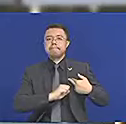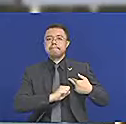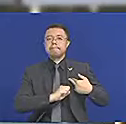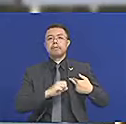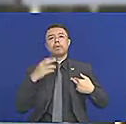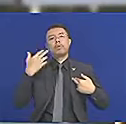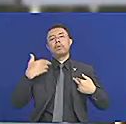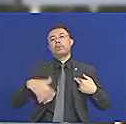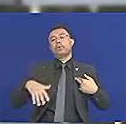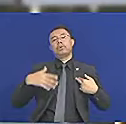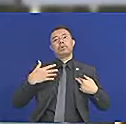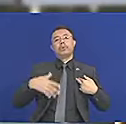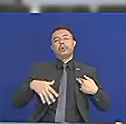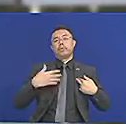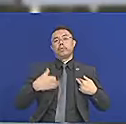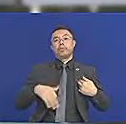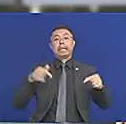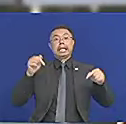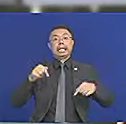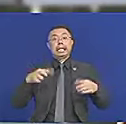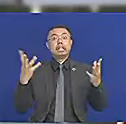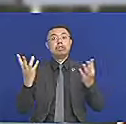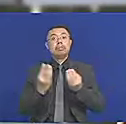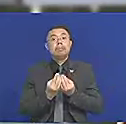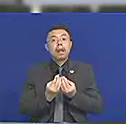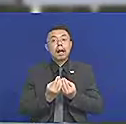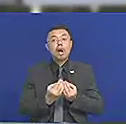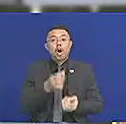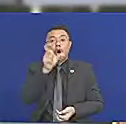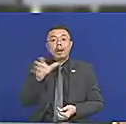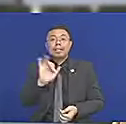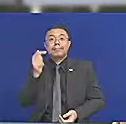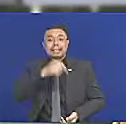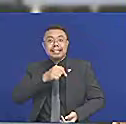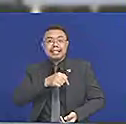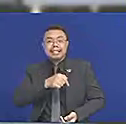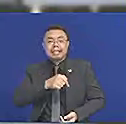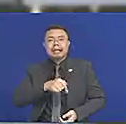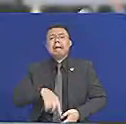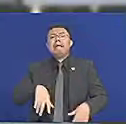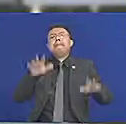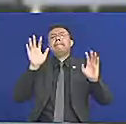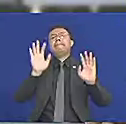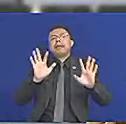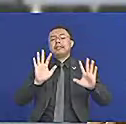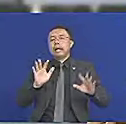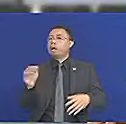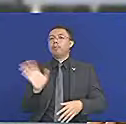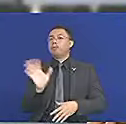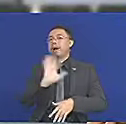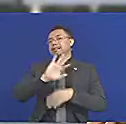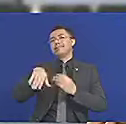Waduh. Dan ini jumlahnya saya kira tidak sedikit. Tentu tidak semua